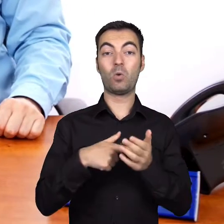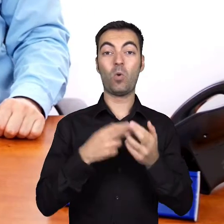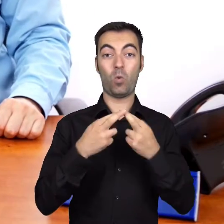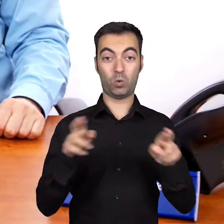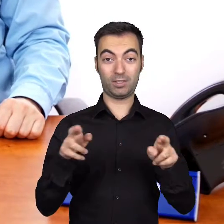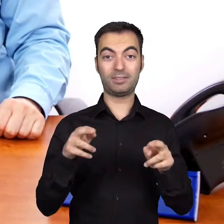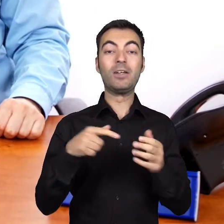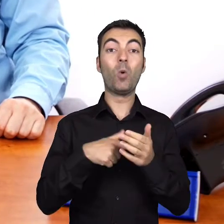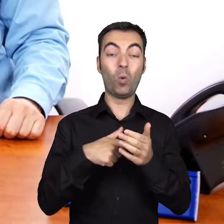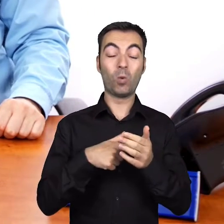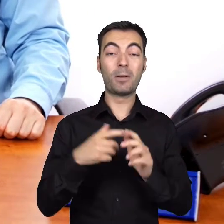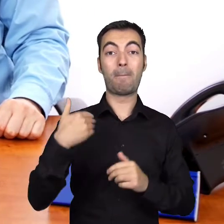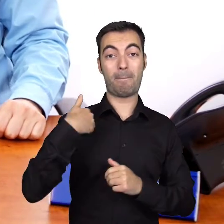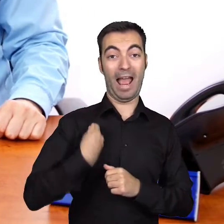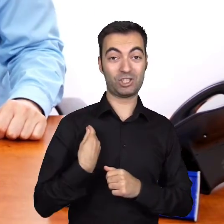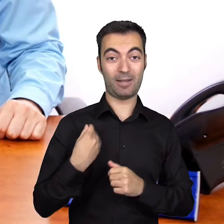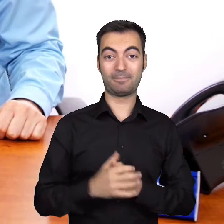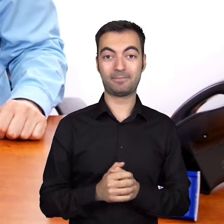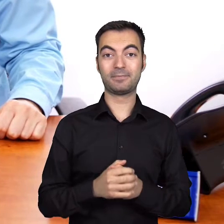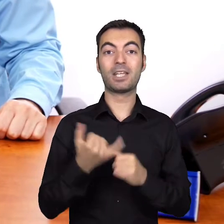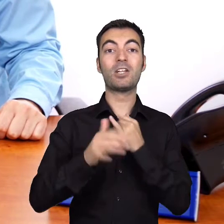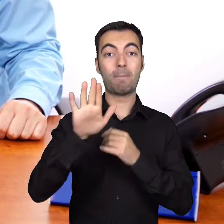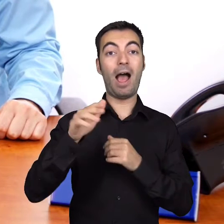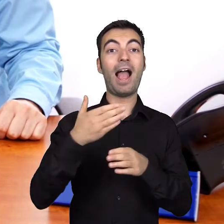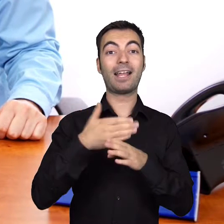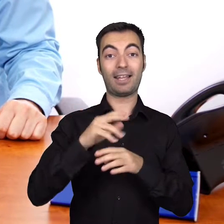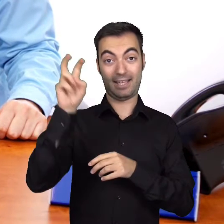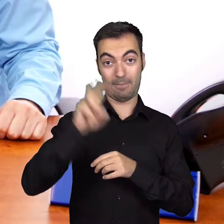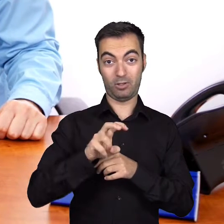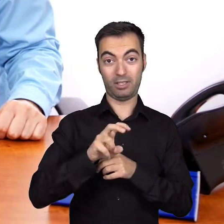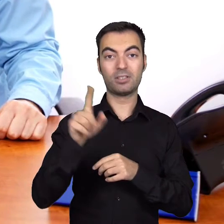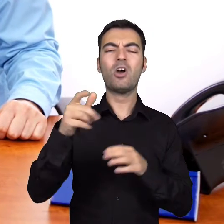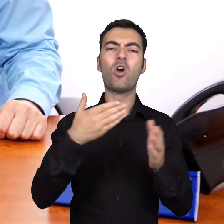I ta różnica to jest właśnie marża. Posiadacze kredytów